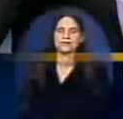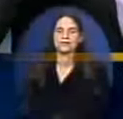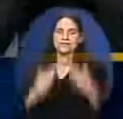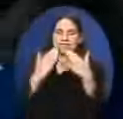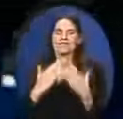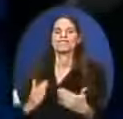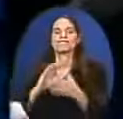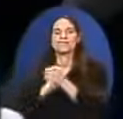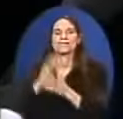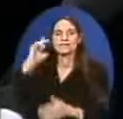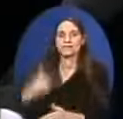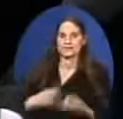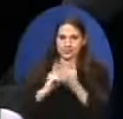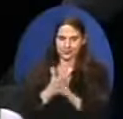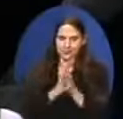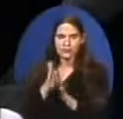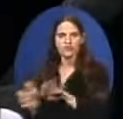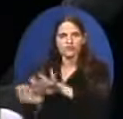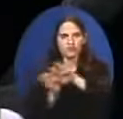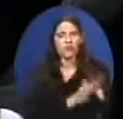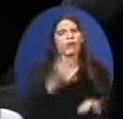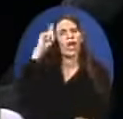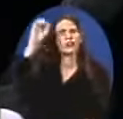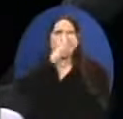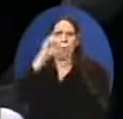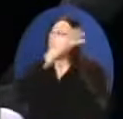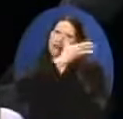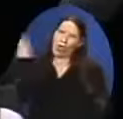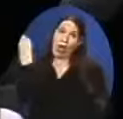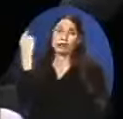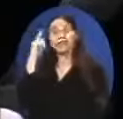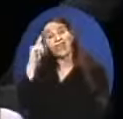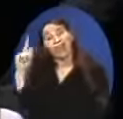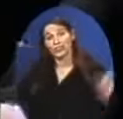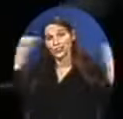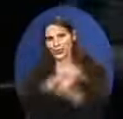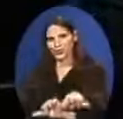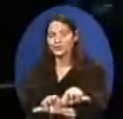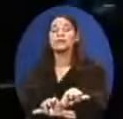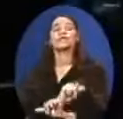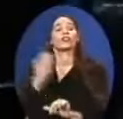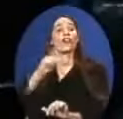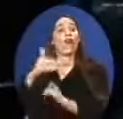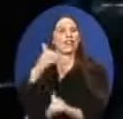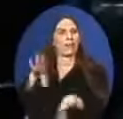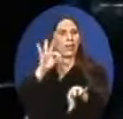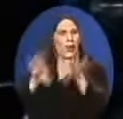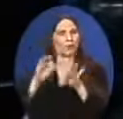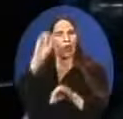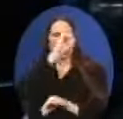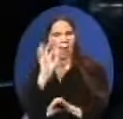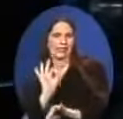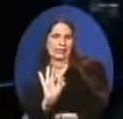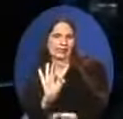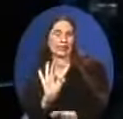דן דקל המתרגמת אותנו לשפת הסימנים. אז חשבו שאובמה שכח. חשבו? שבוע לפני הבחירות, אובמה עוקץ. את הנמקמה הוא מגיש